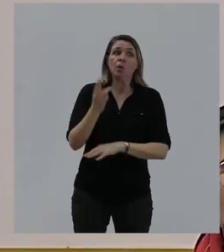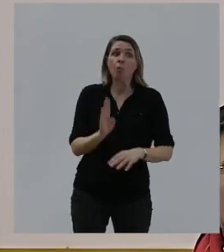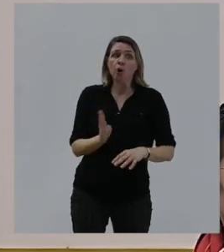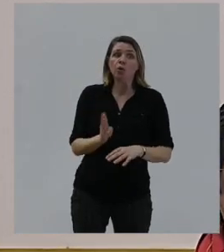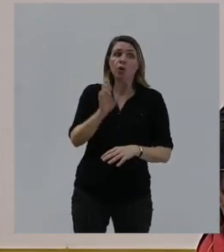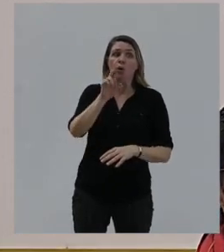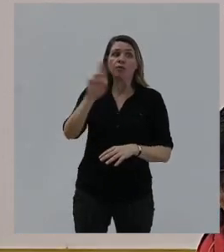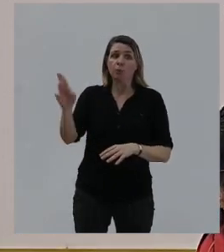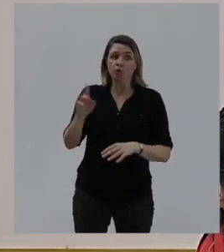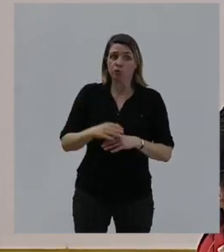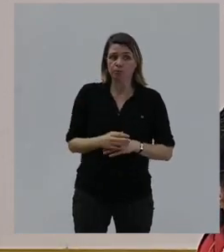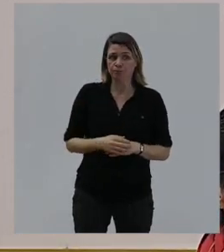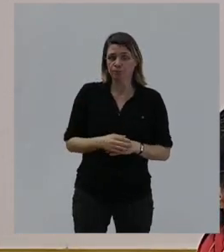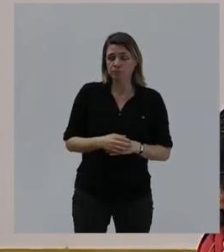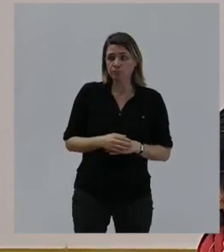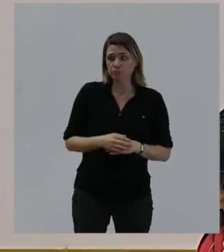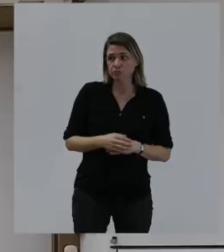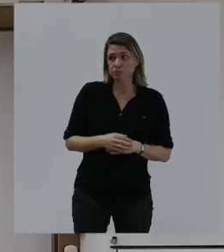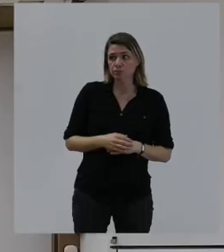refusé l'installation des portiques par l'UB.